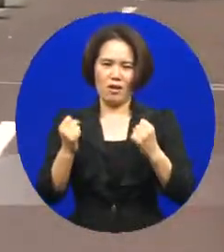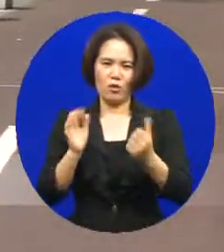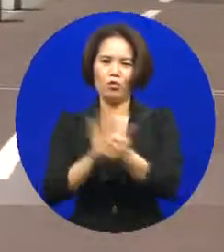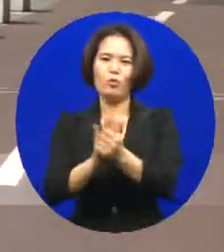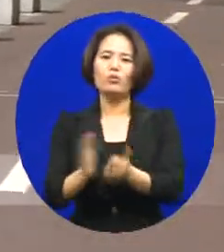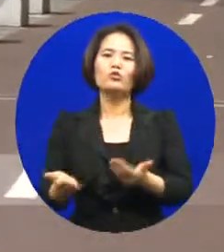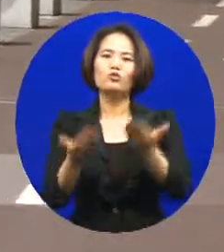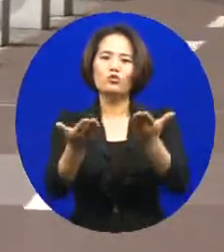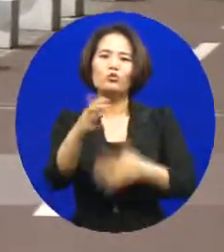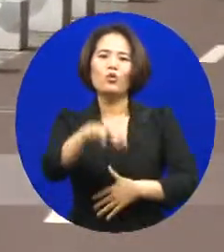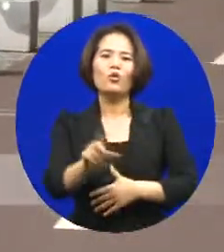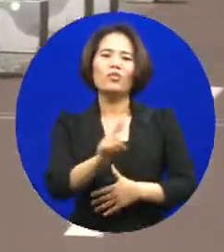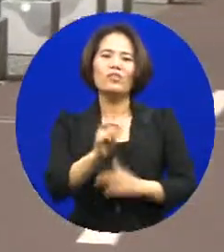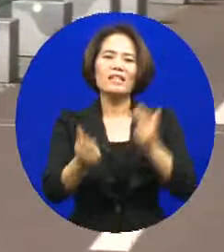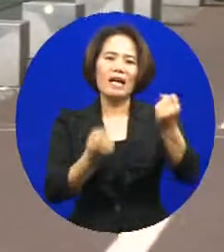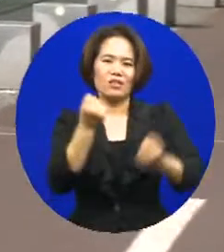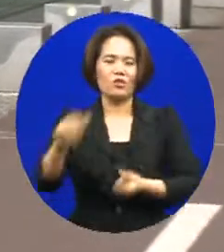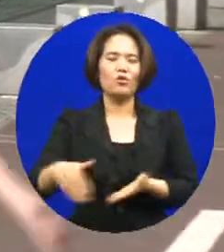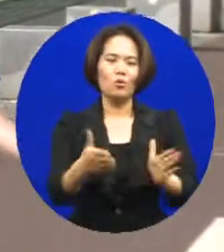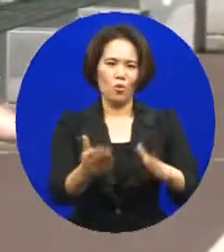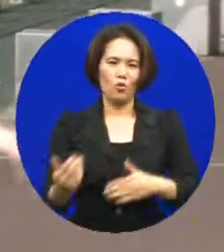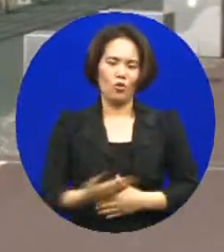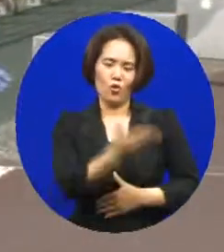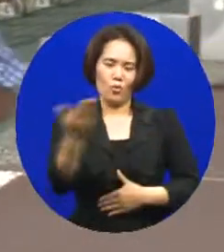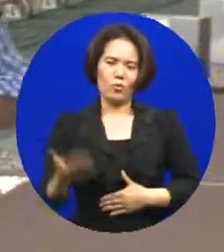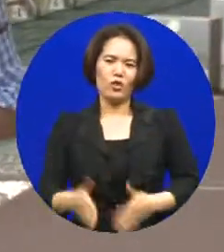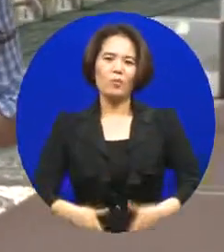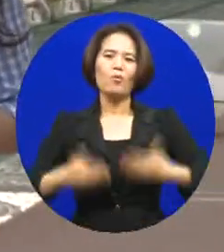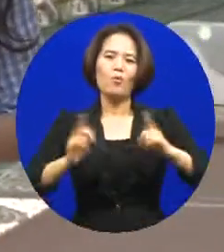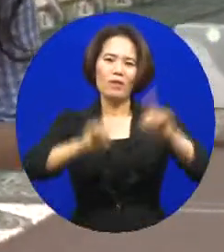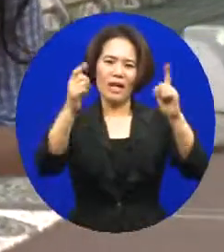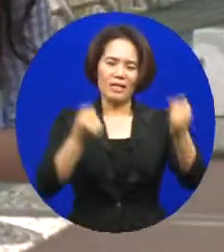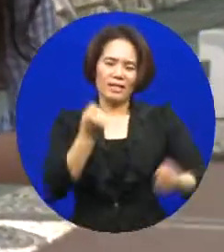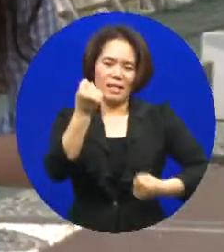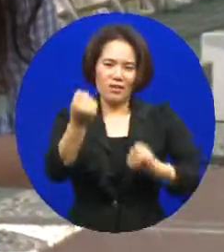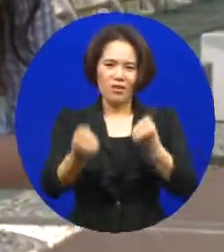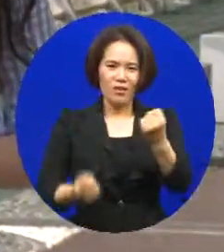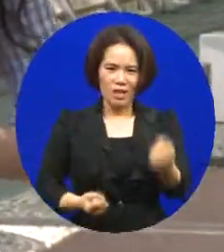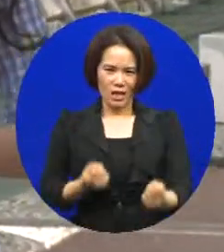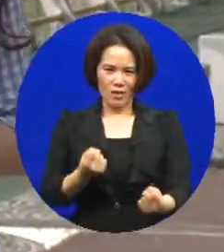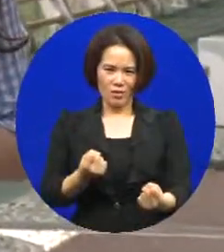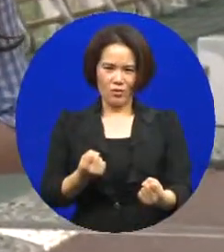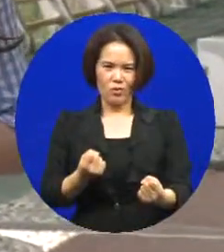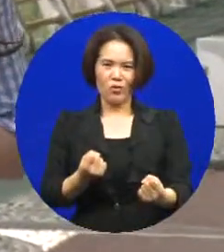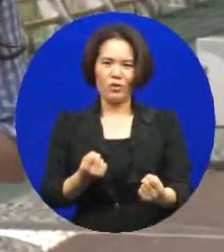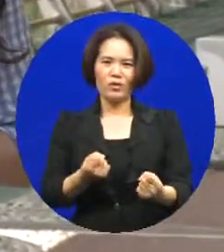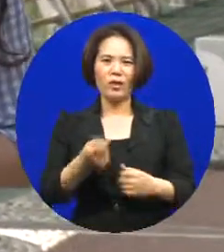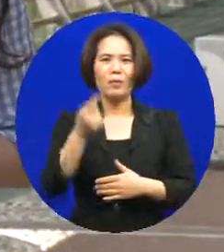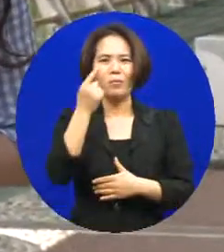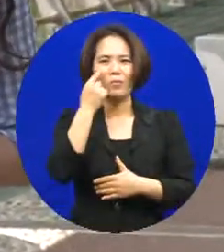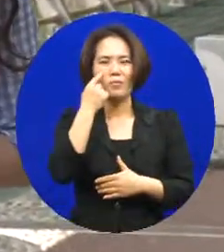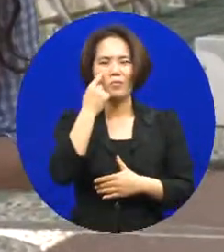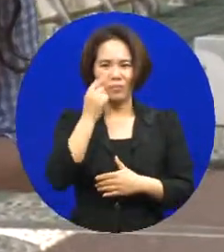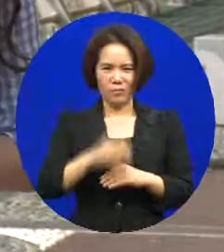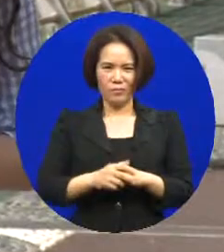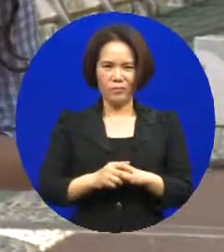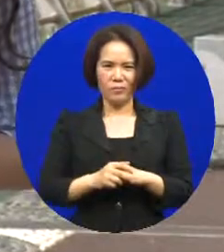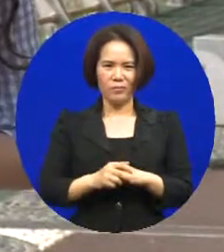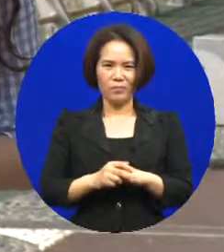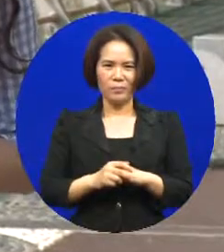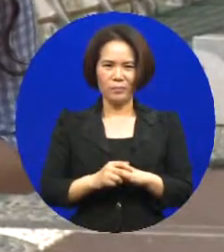용인시 자전거 도로. 네, 여러분도 화창한 요즘 같은 봄날에 자전거를 타고 한번 씽씽 달려보시는 건